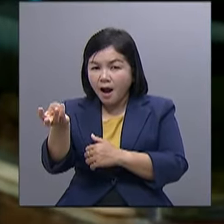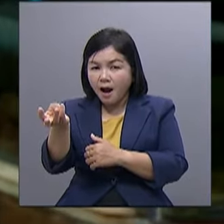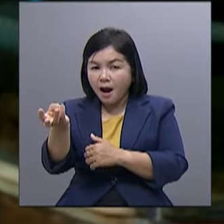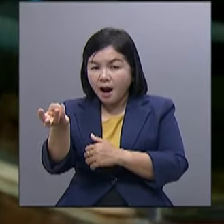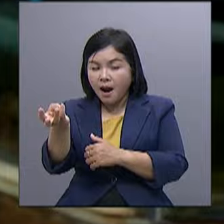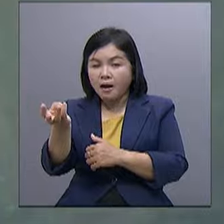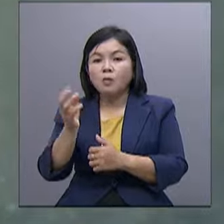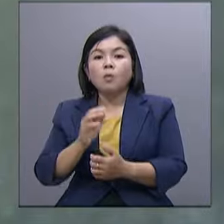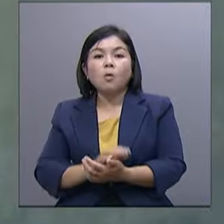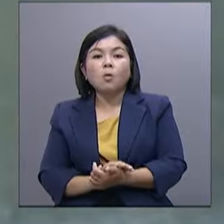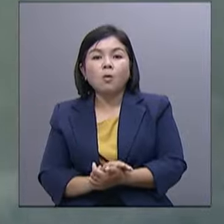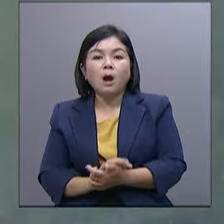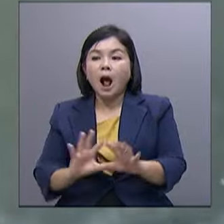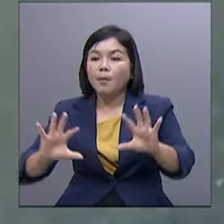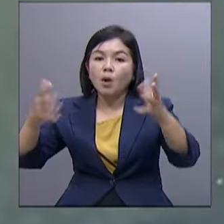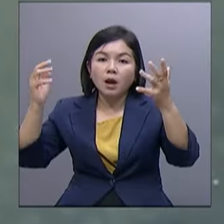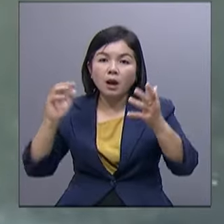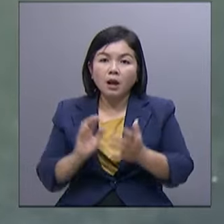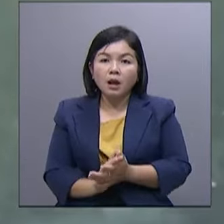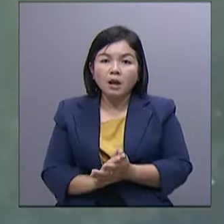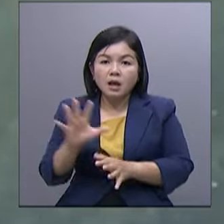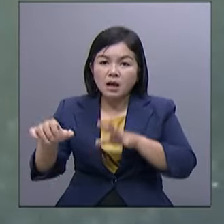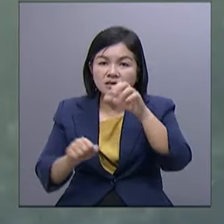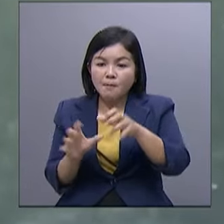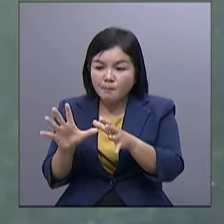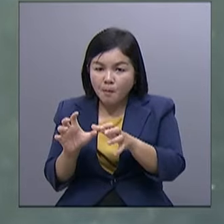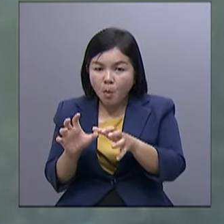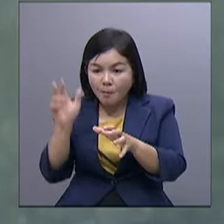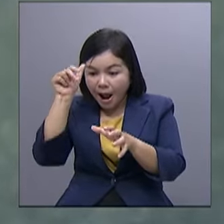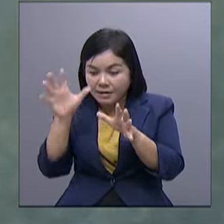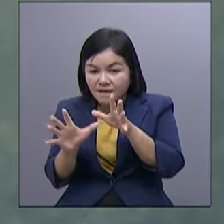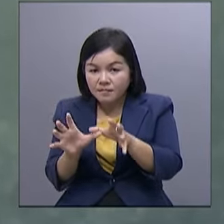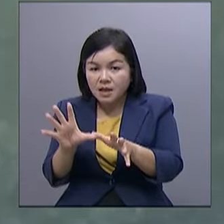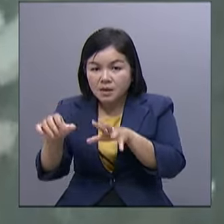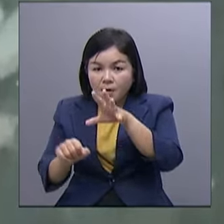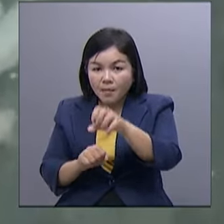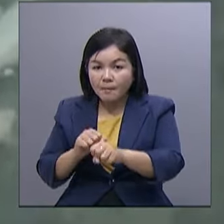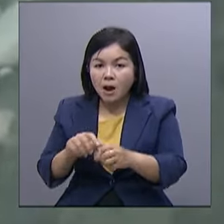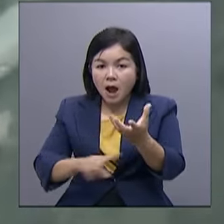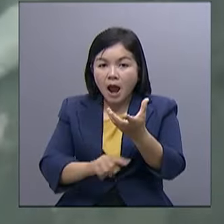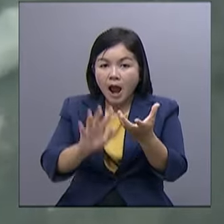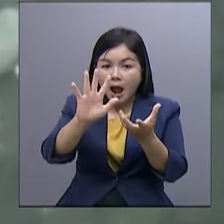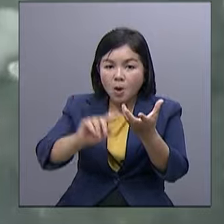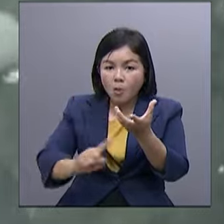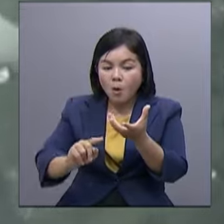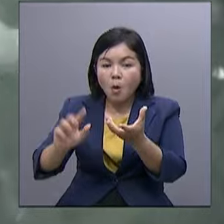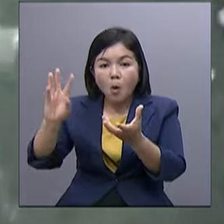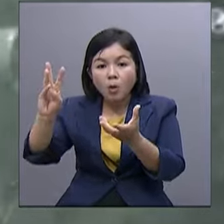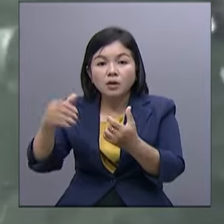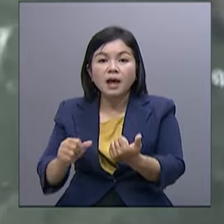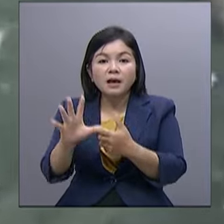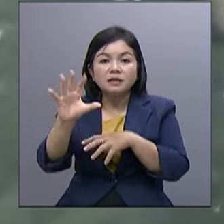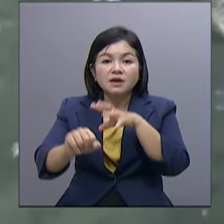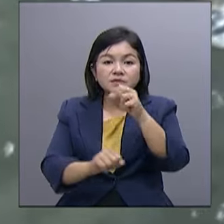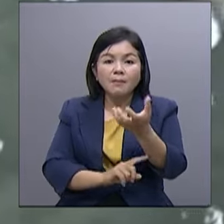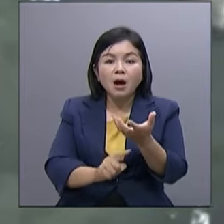แล้วก็สัตว์น้ำก็หายไปหมดนะฮะชาวบ้านเคยจับปูได้ปูม้าเนี่ยเคยจับได้วันละ 5-6กลเหลือว่าละ 2กลโอ้โหขายได้